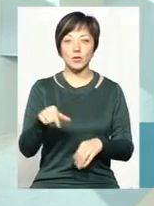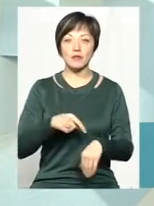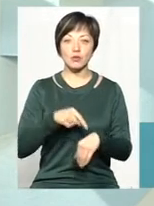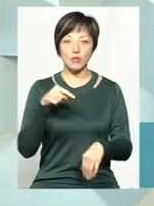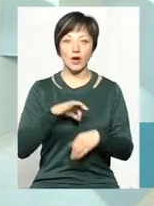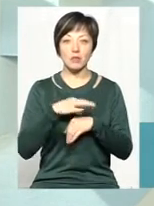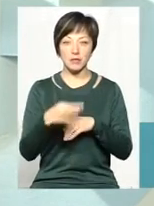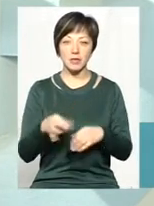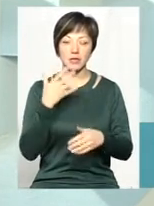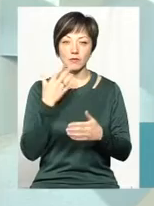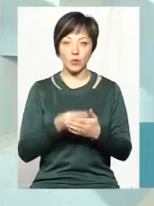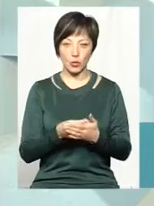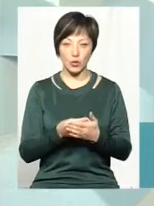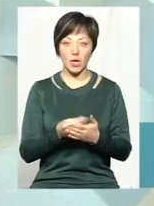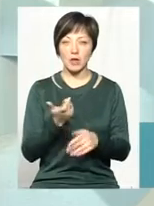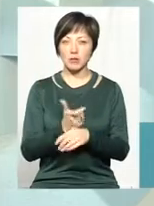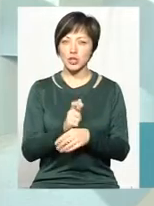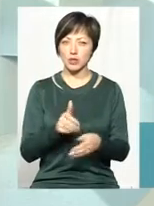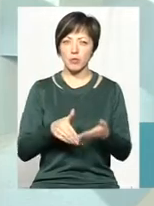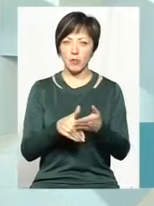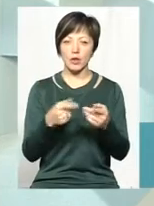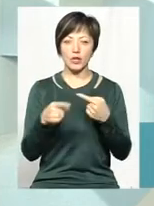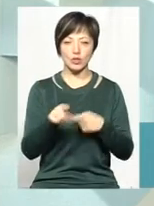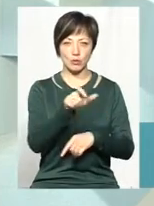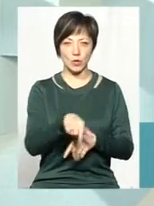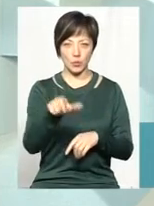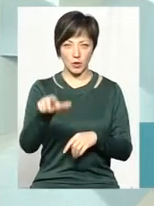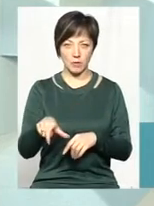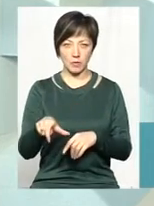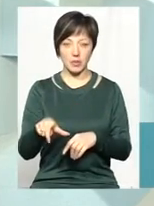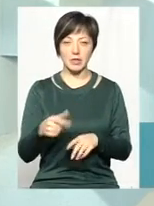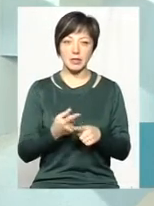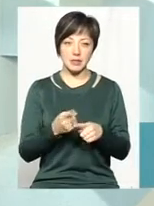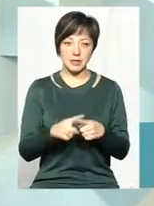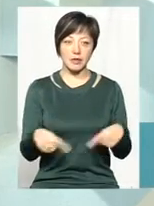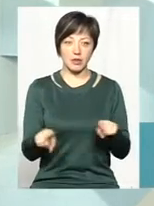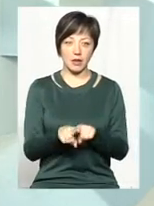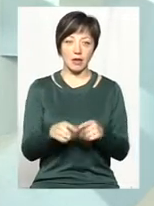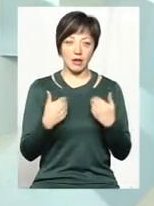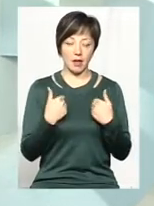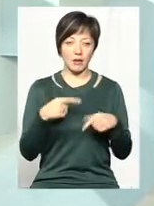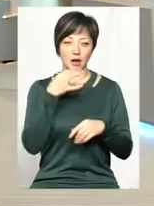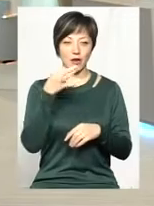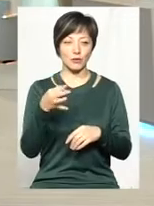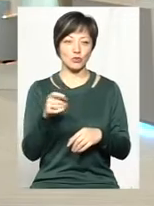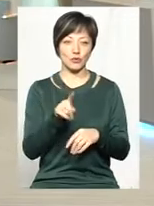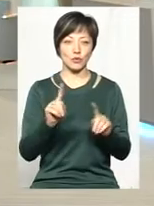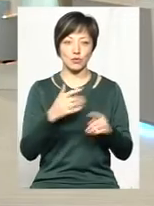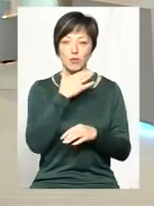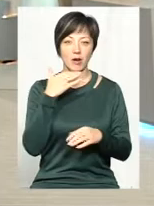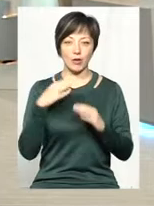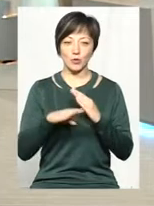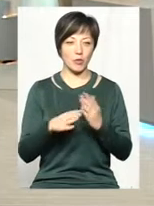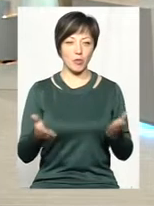відчувають біль якусь свою, вони більше допомагають іншим людям. Ну, це я кажу, що вони дуже багато